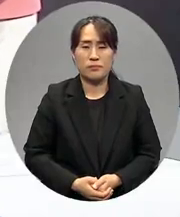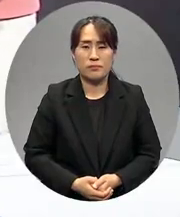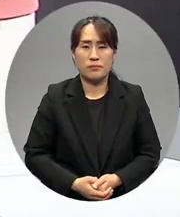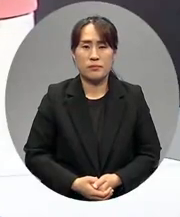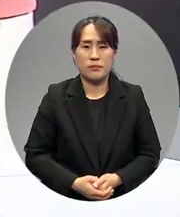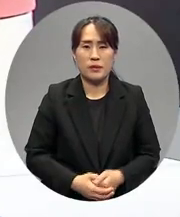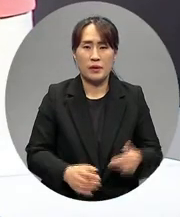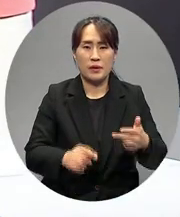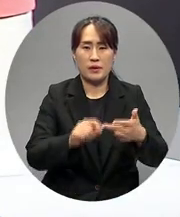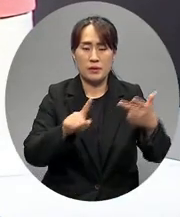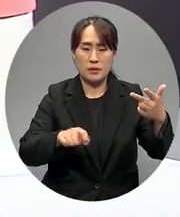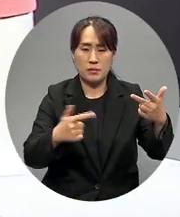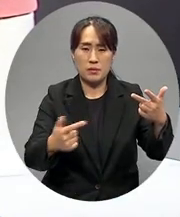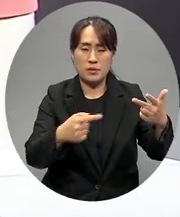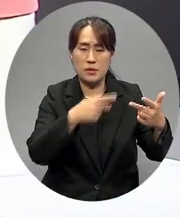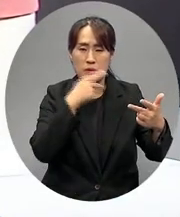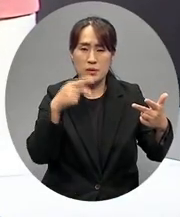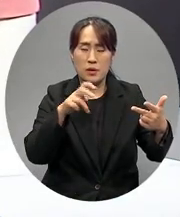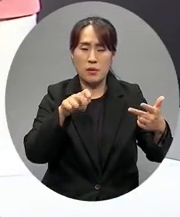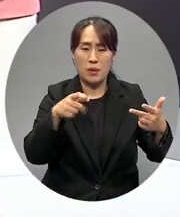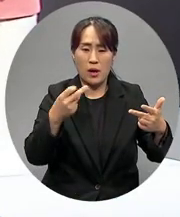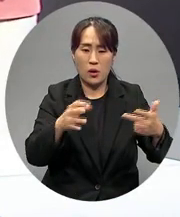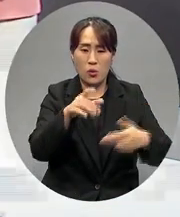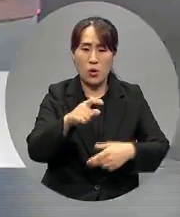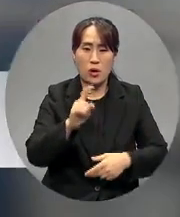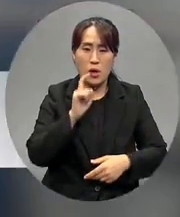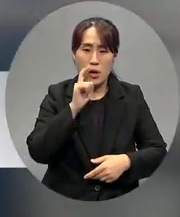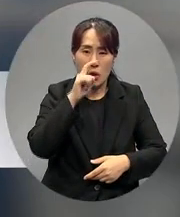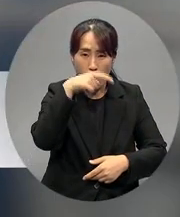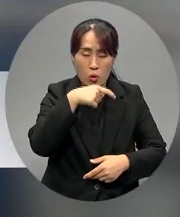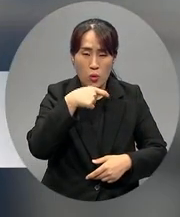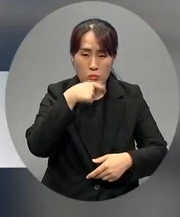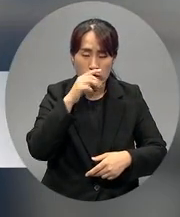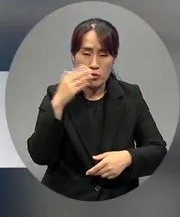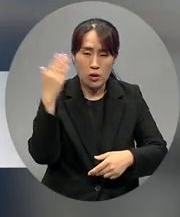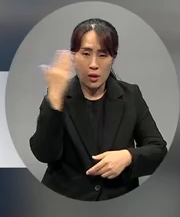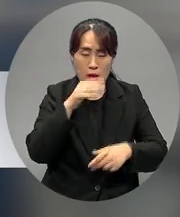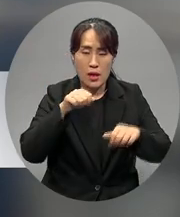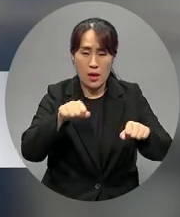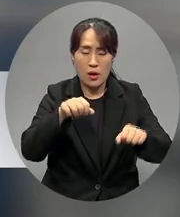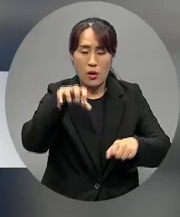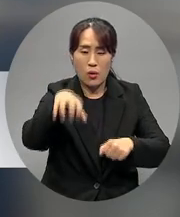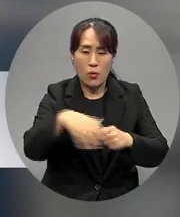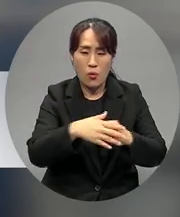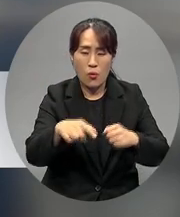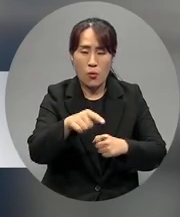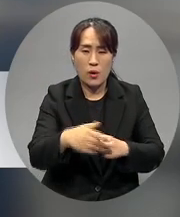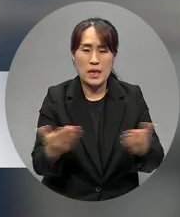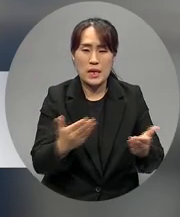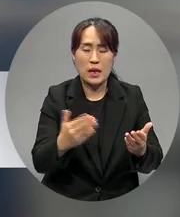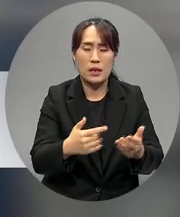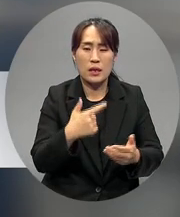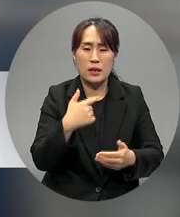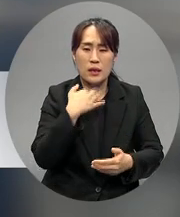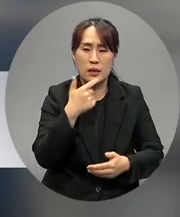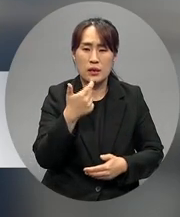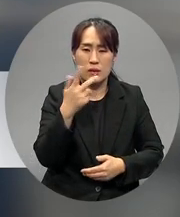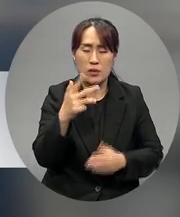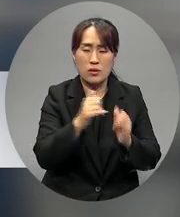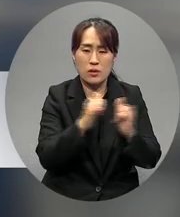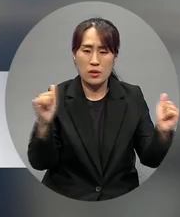지난 16일 음성군 맹동면의 한 폐수처리장에서 폐수조의 분리막을 제거하던 68살